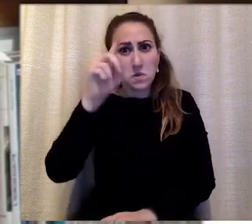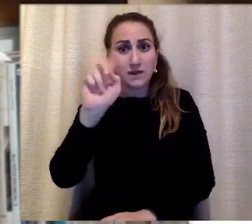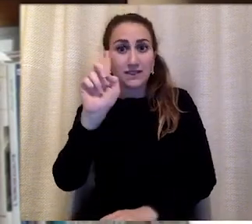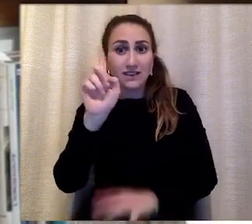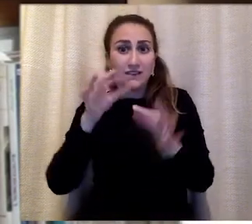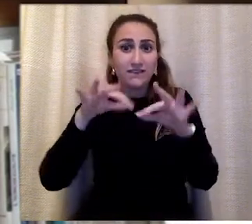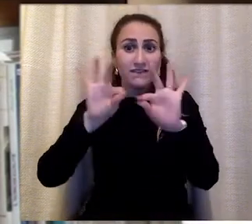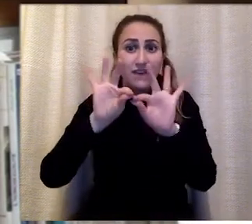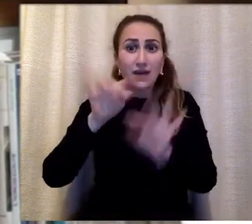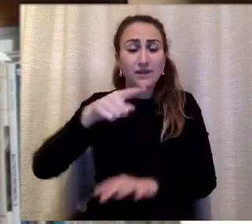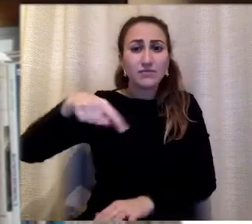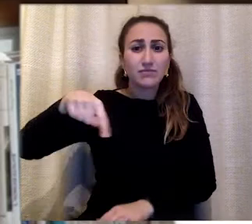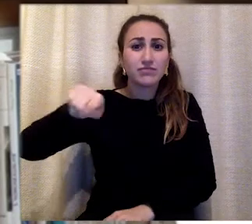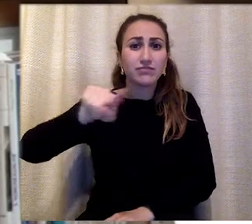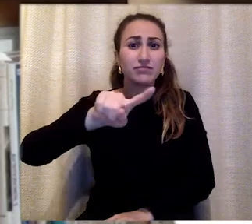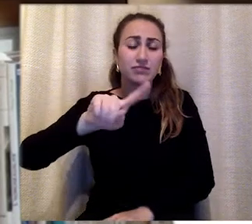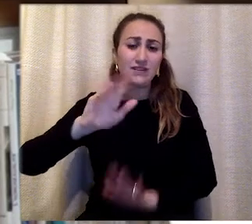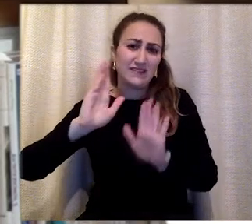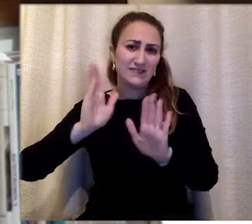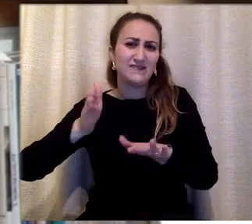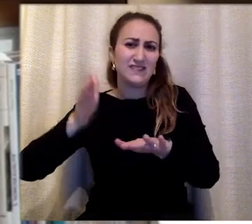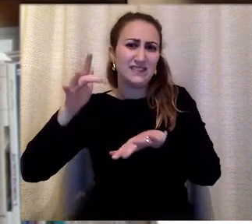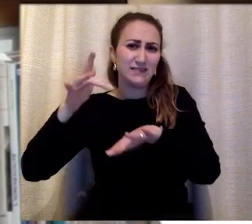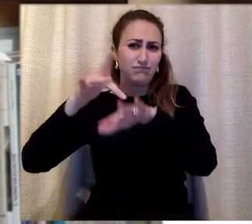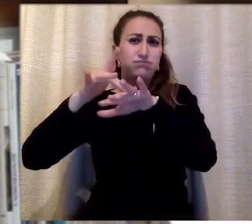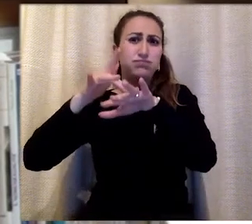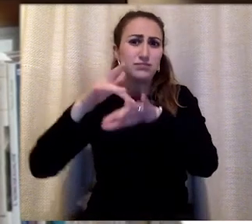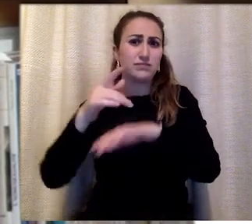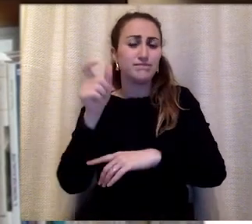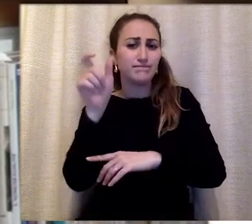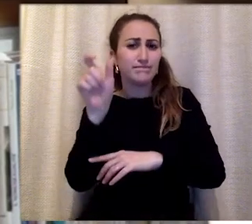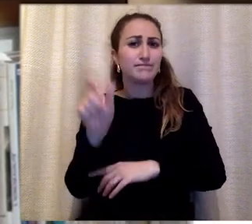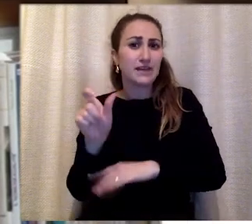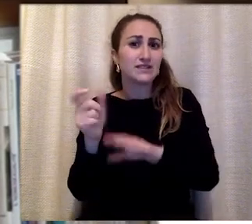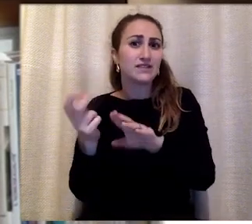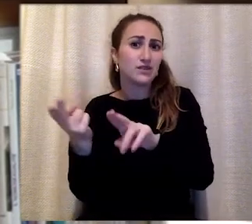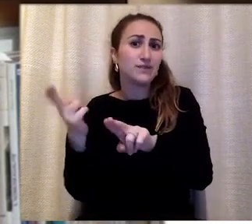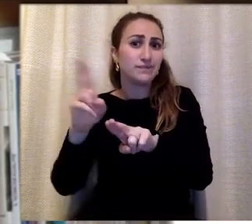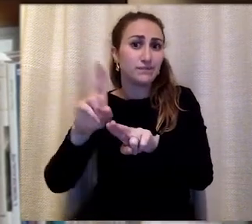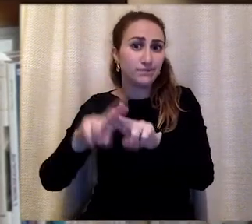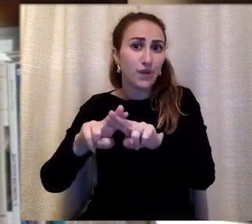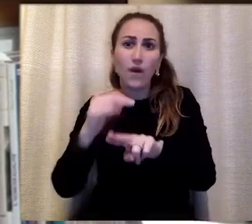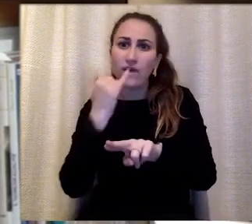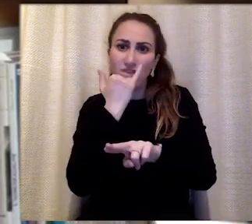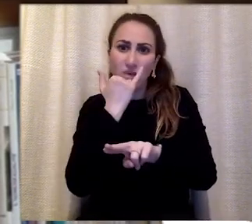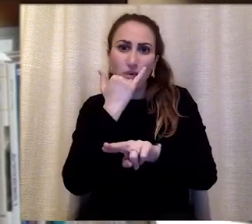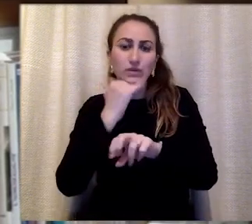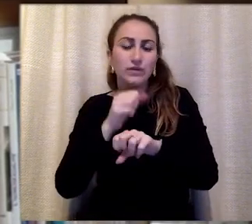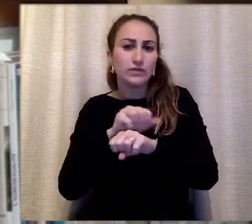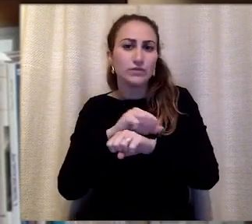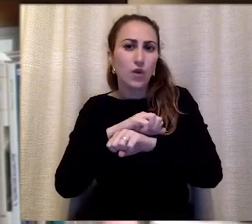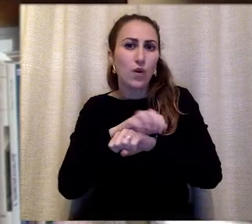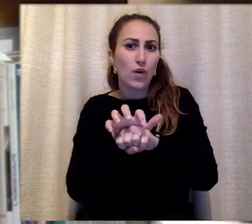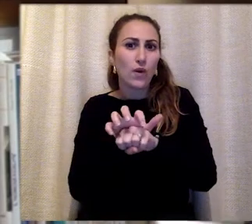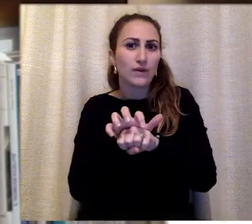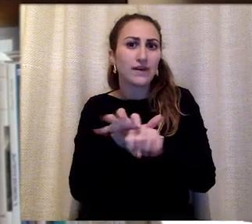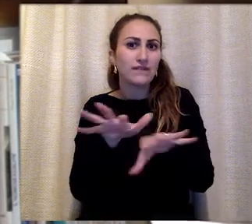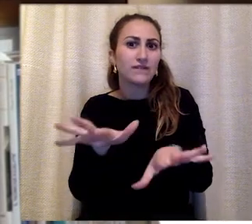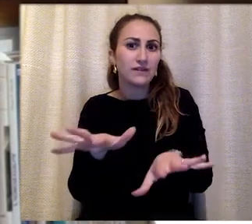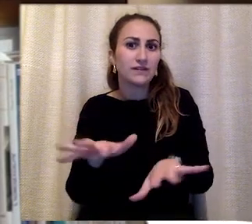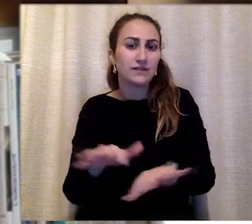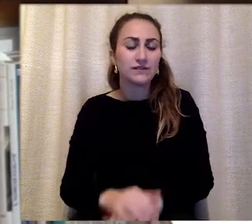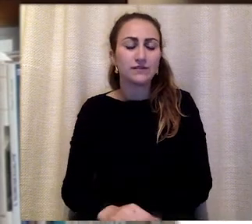des décès durant ces derniers jours. Et je pense aussi à tous ceux qui luttent encore